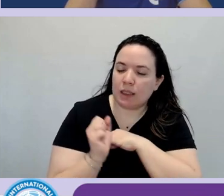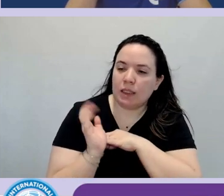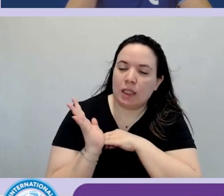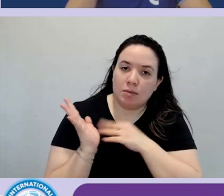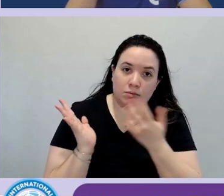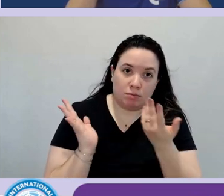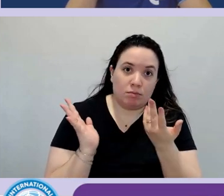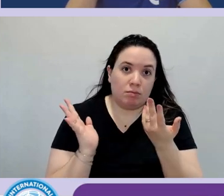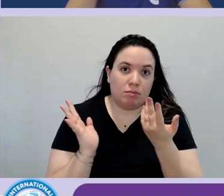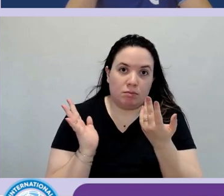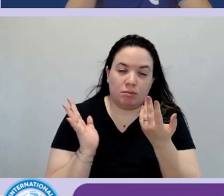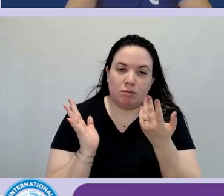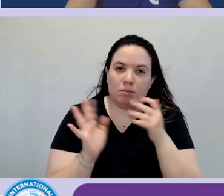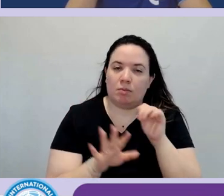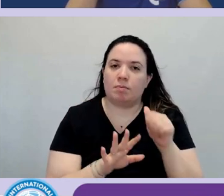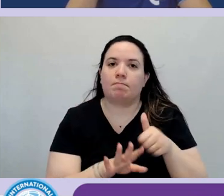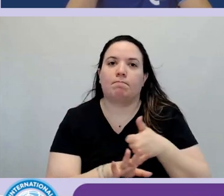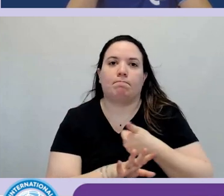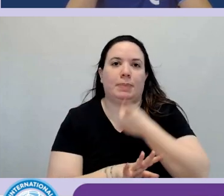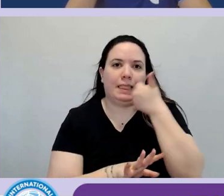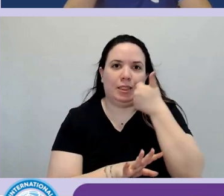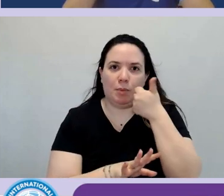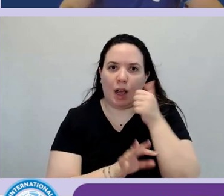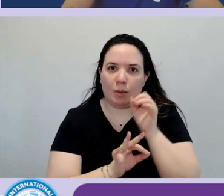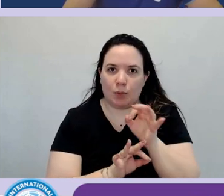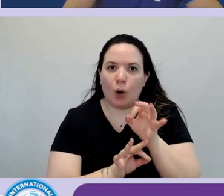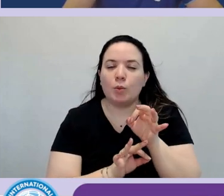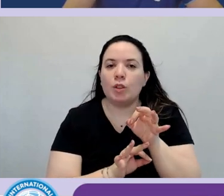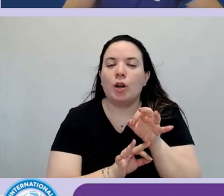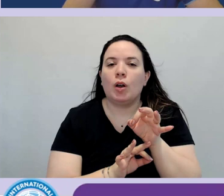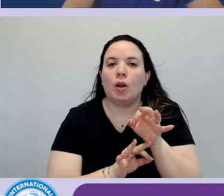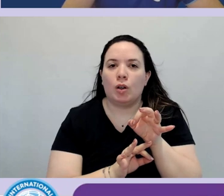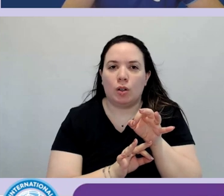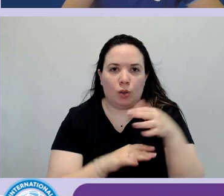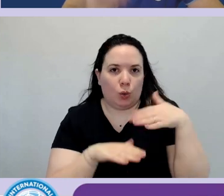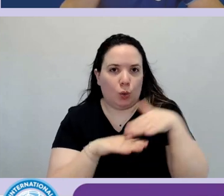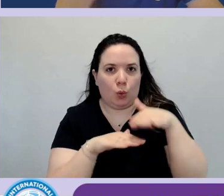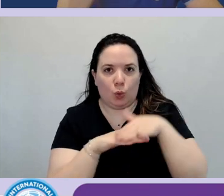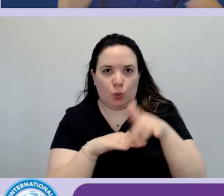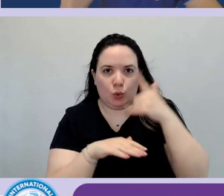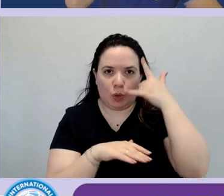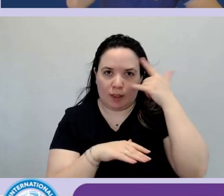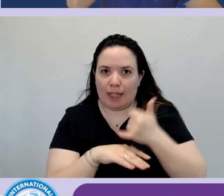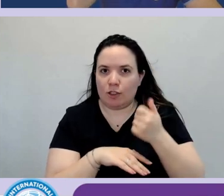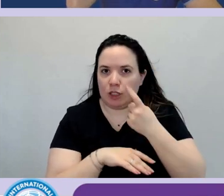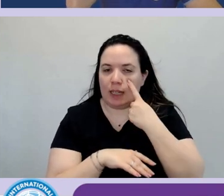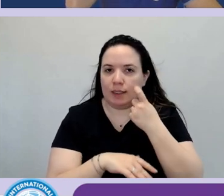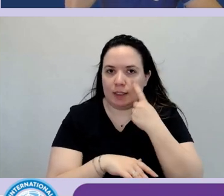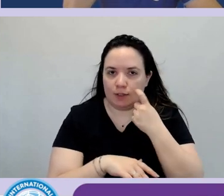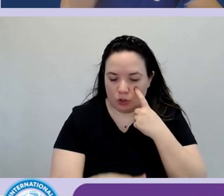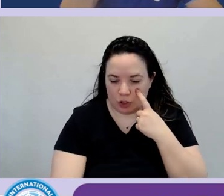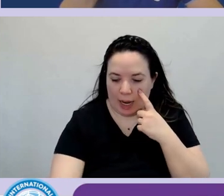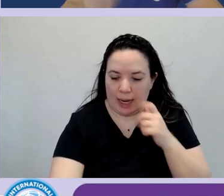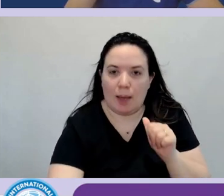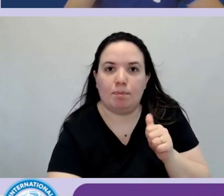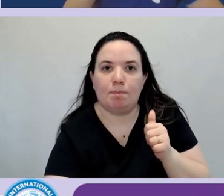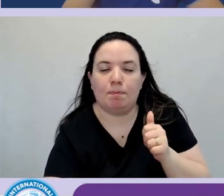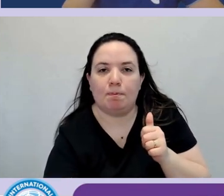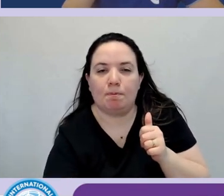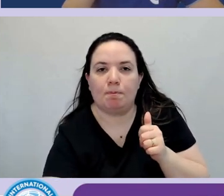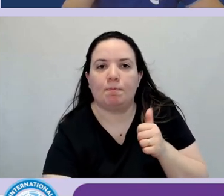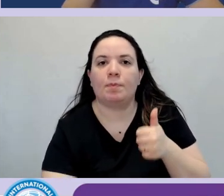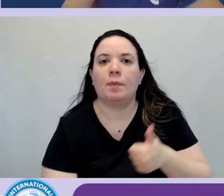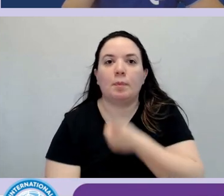eh che è stata come dire la prima a implementare in qualche modo l'utilizzo dell'intelligenza artificiale